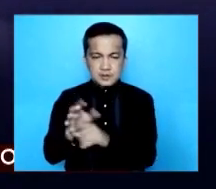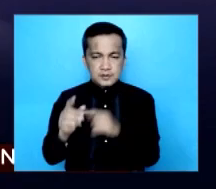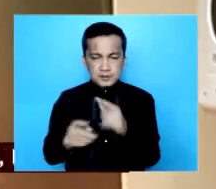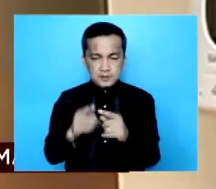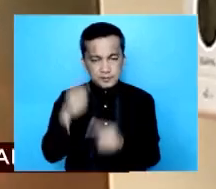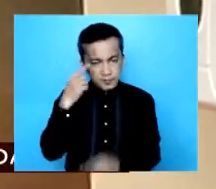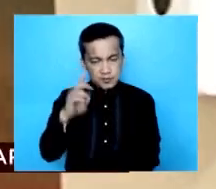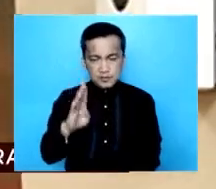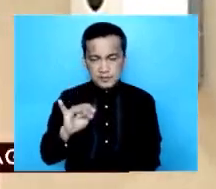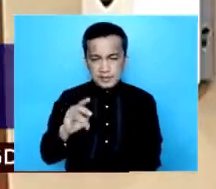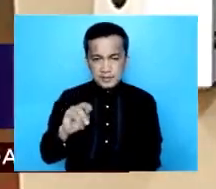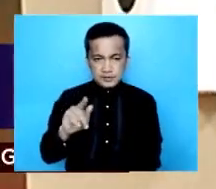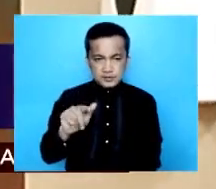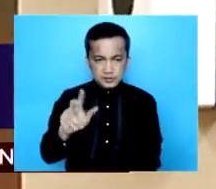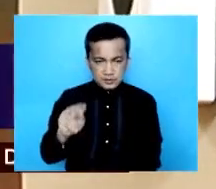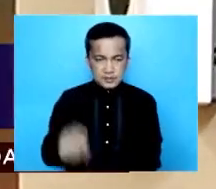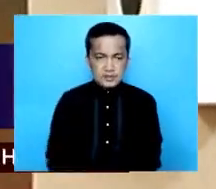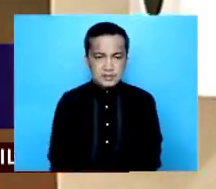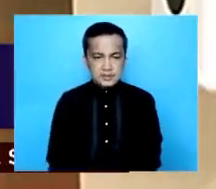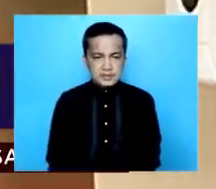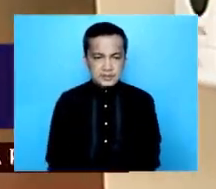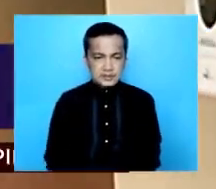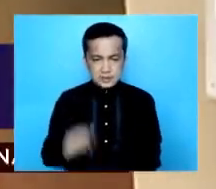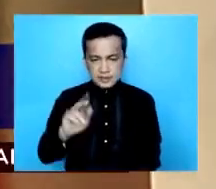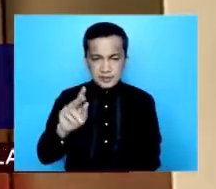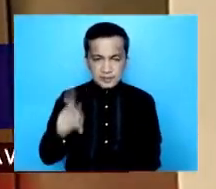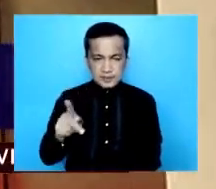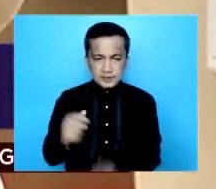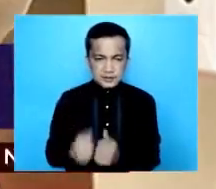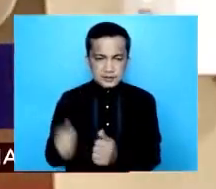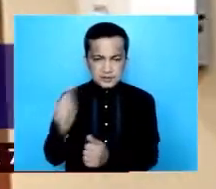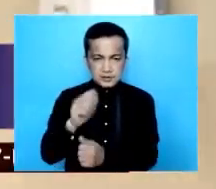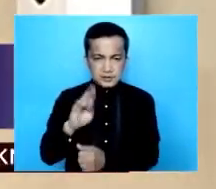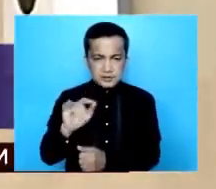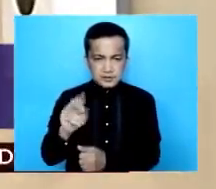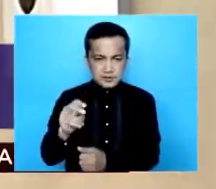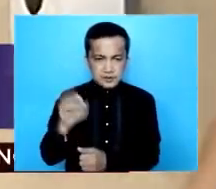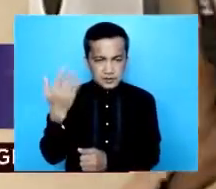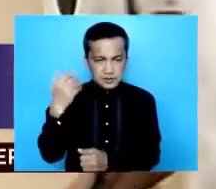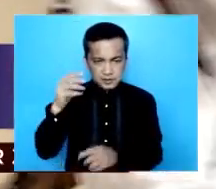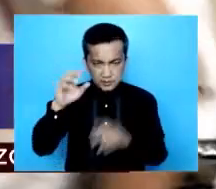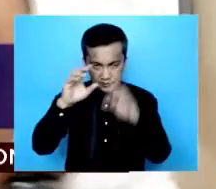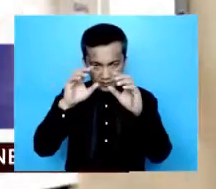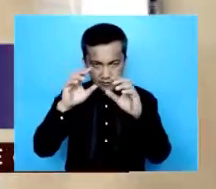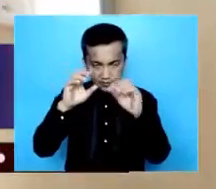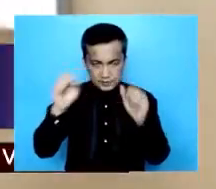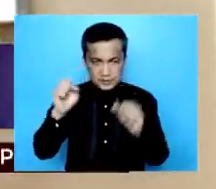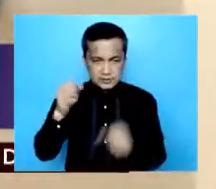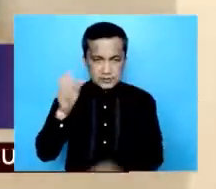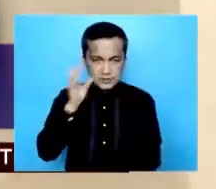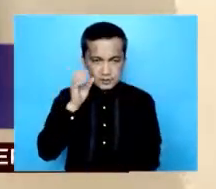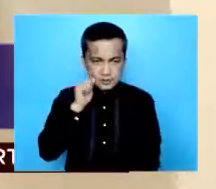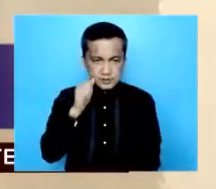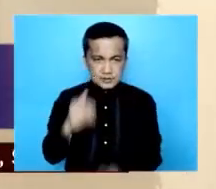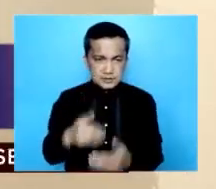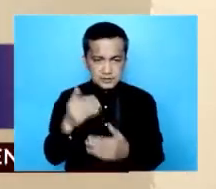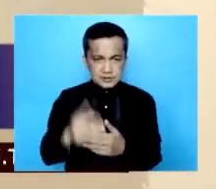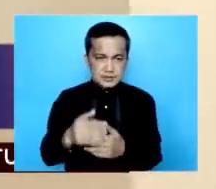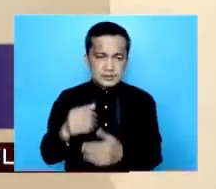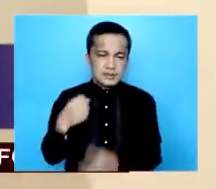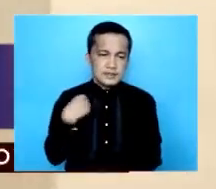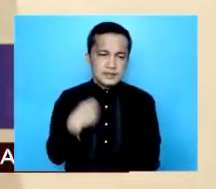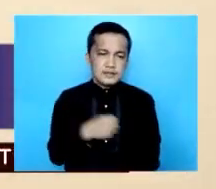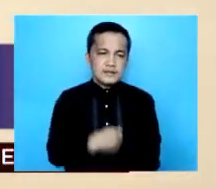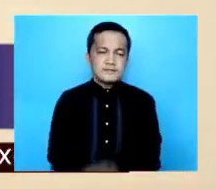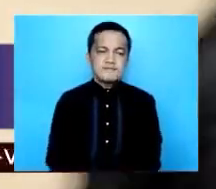Biazon. Nang naging AFP Chief of Staff si Biazon noong administrasyon ni dating Pangulong Cory Aquino bago siya naging senador. Nagsilbi